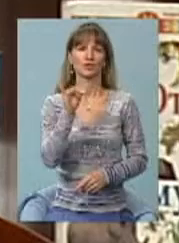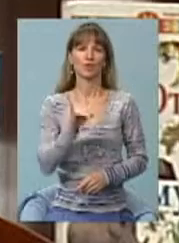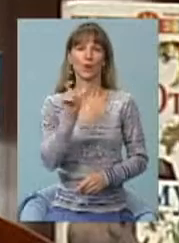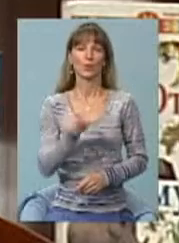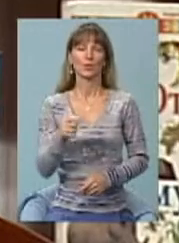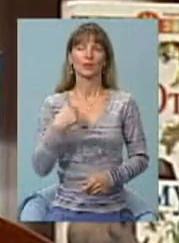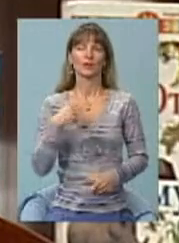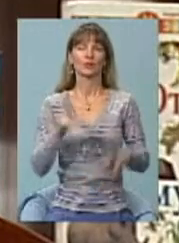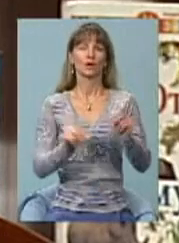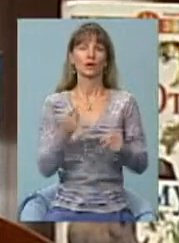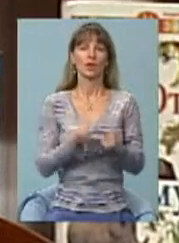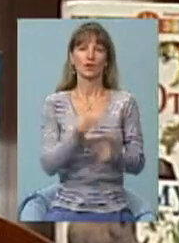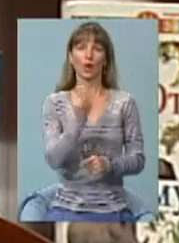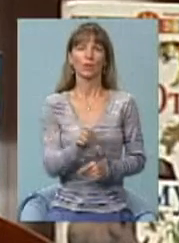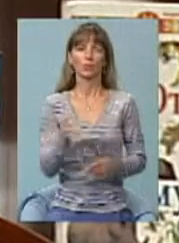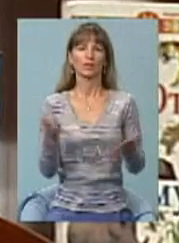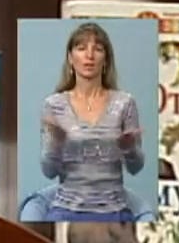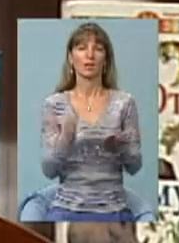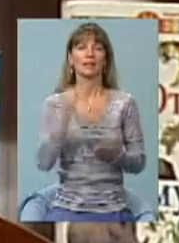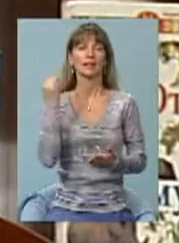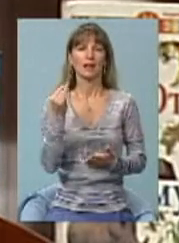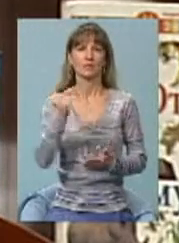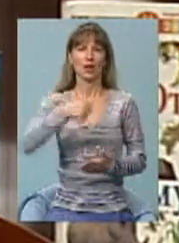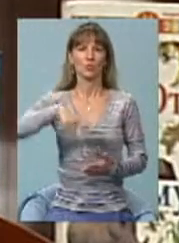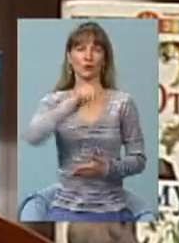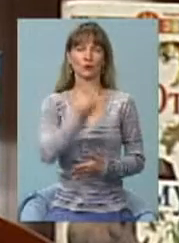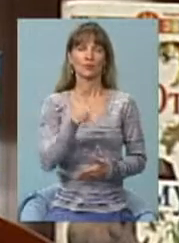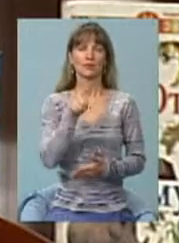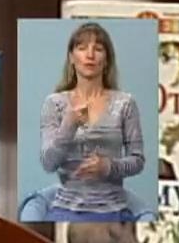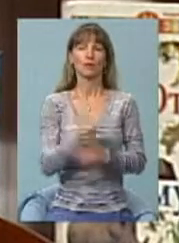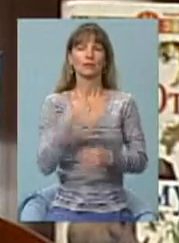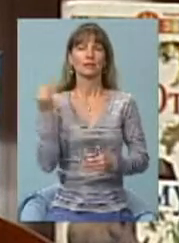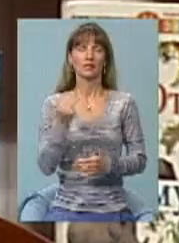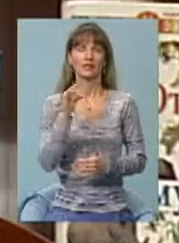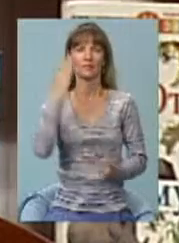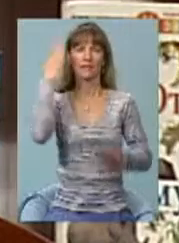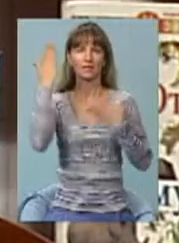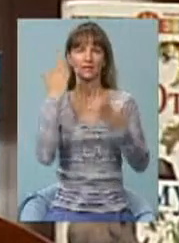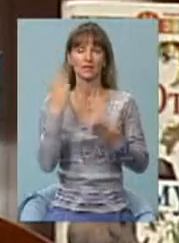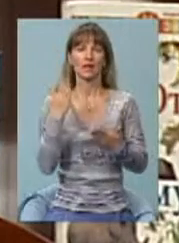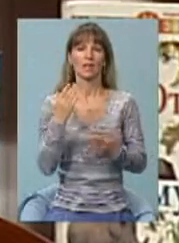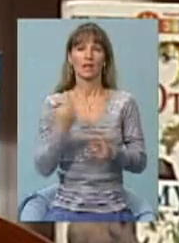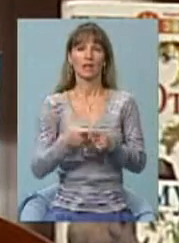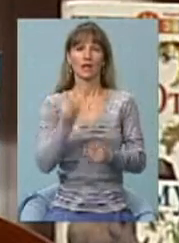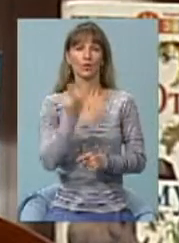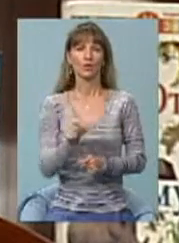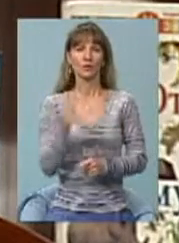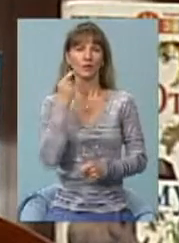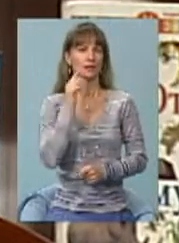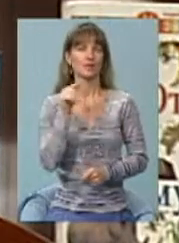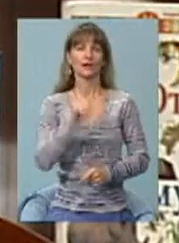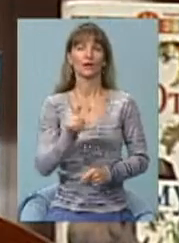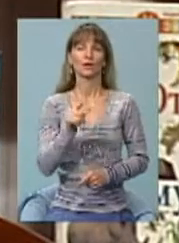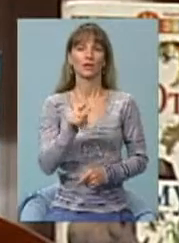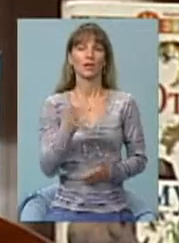харизма? Харизматичні люди, вони цікаві окружаючим, з ними дуже цікаво і весело. Харизматичні люди не стесняються того,